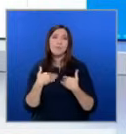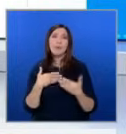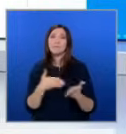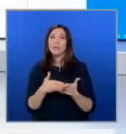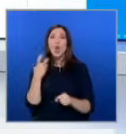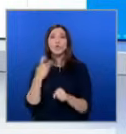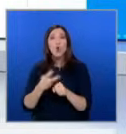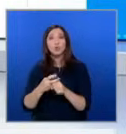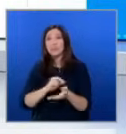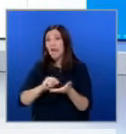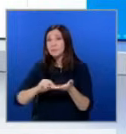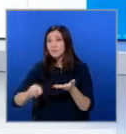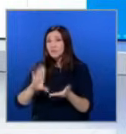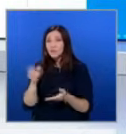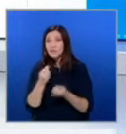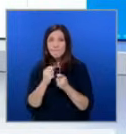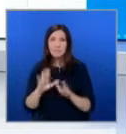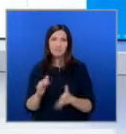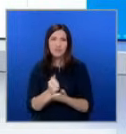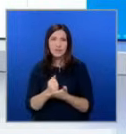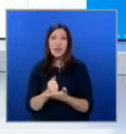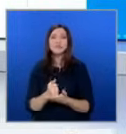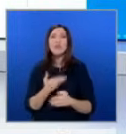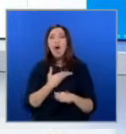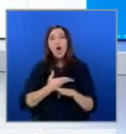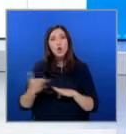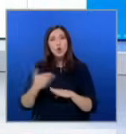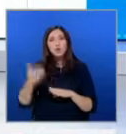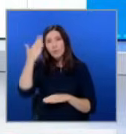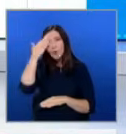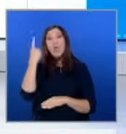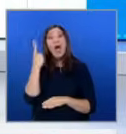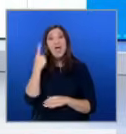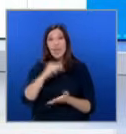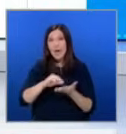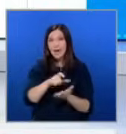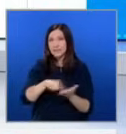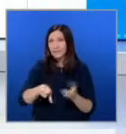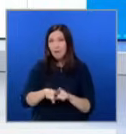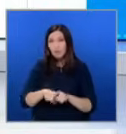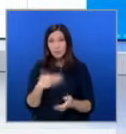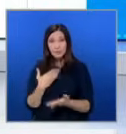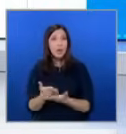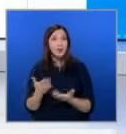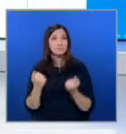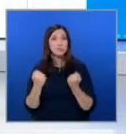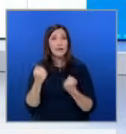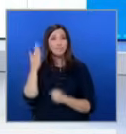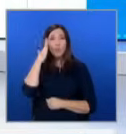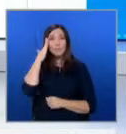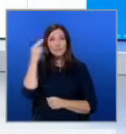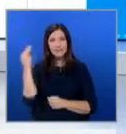има пречка лекарите да изписват всички безплатни лекарства на хронично болните на една рецепта, както предлага Здравното